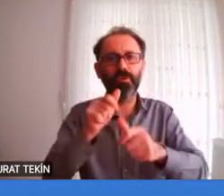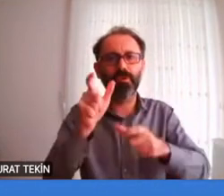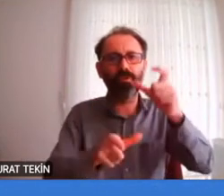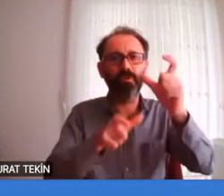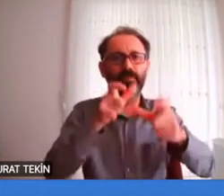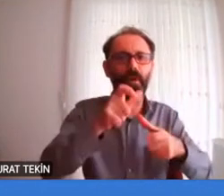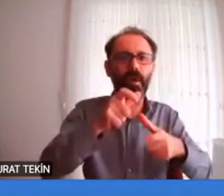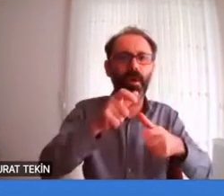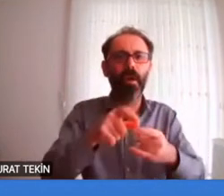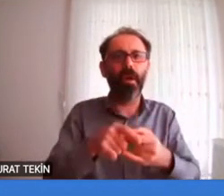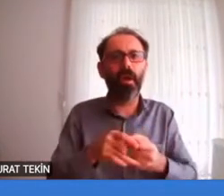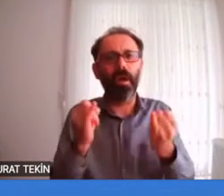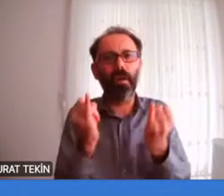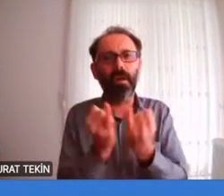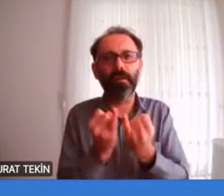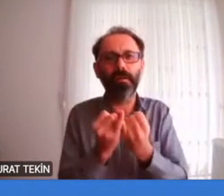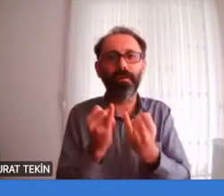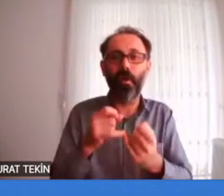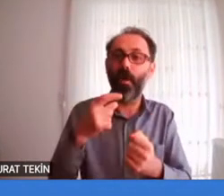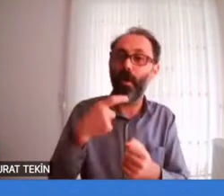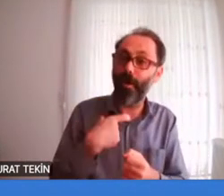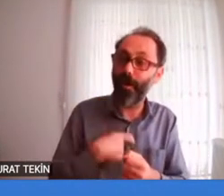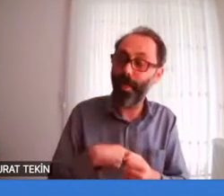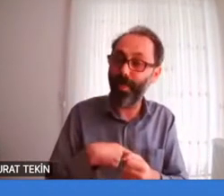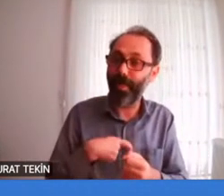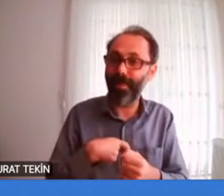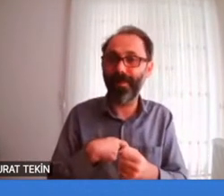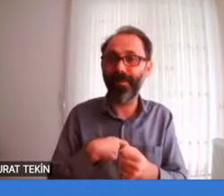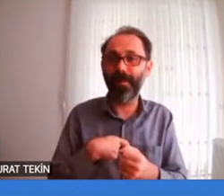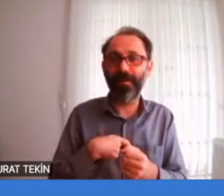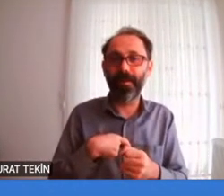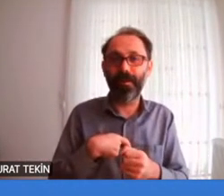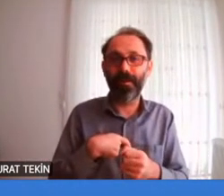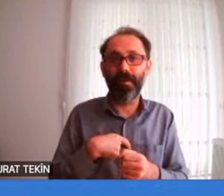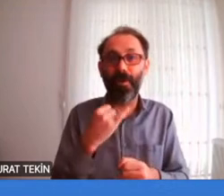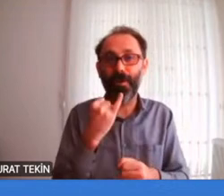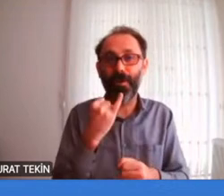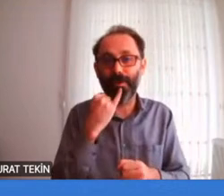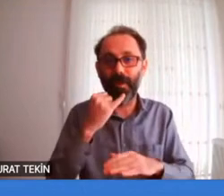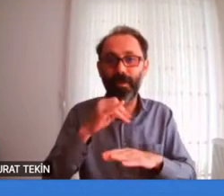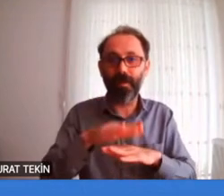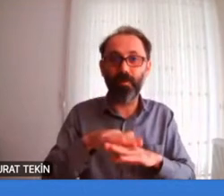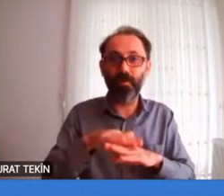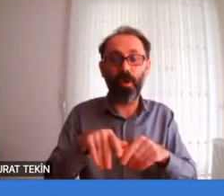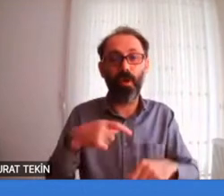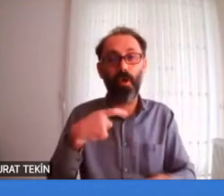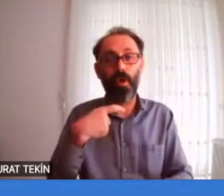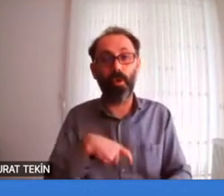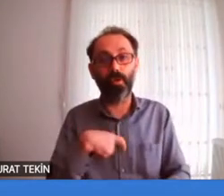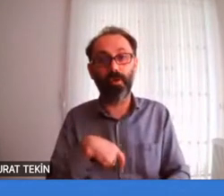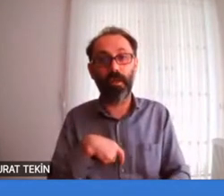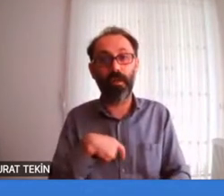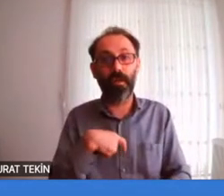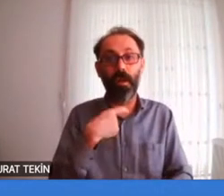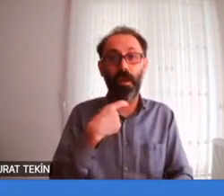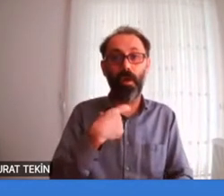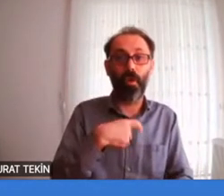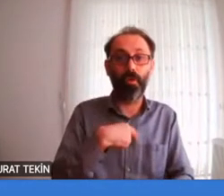kardeşlerimize bir pozitif ayrımcılık yapacağız inşallah. Onlara özel yurtlarda ve